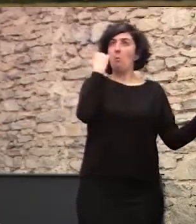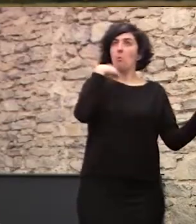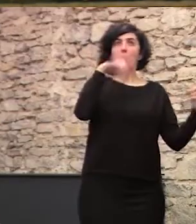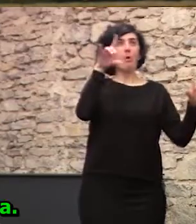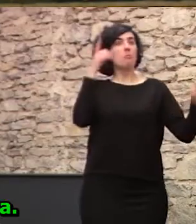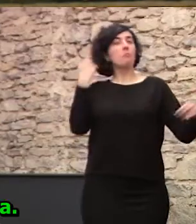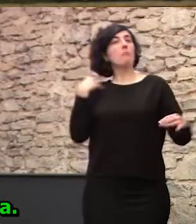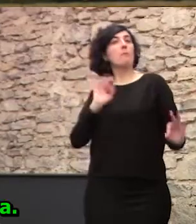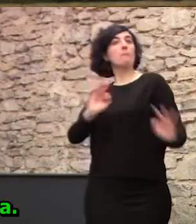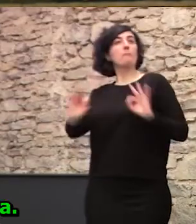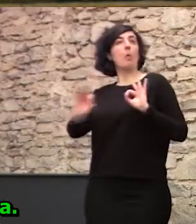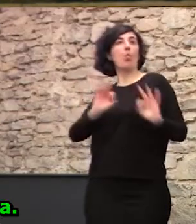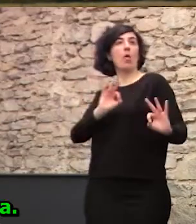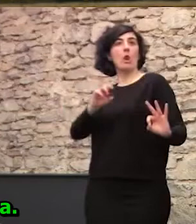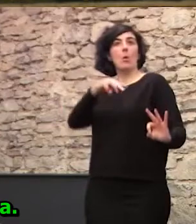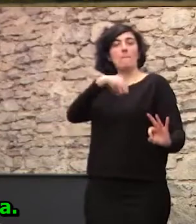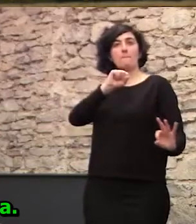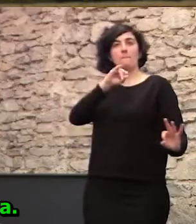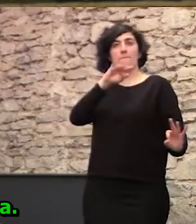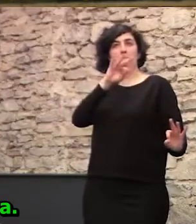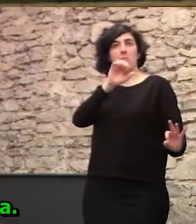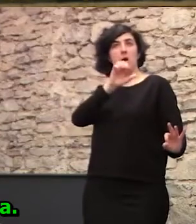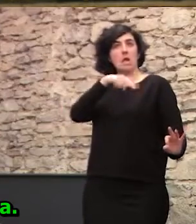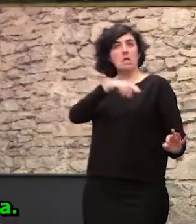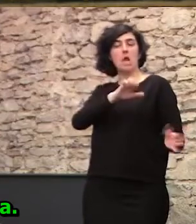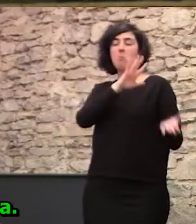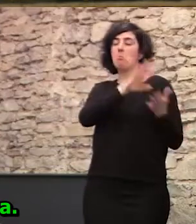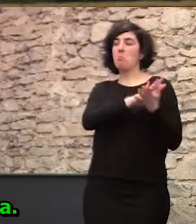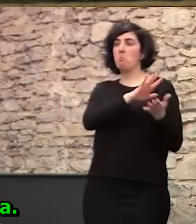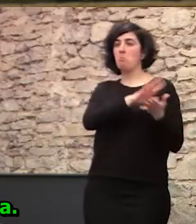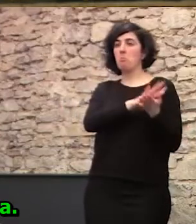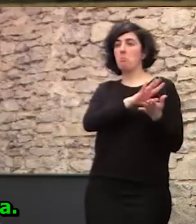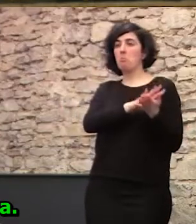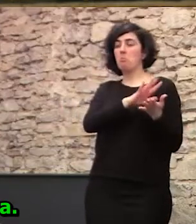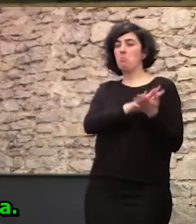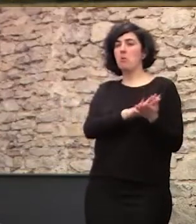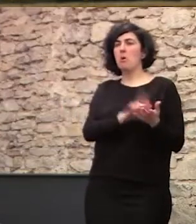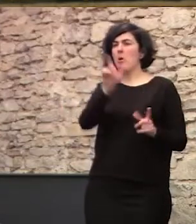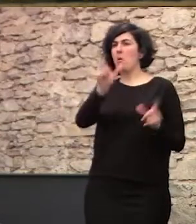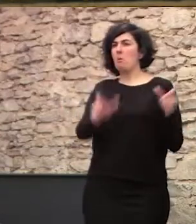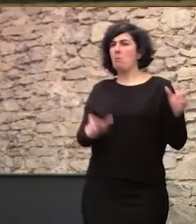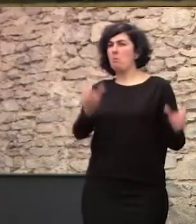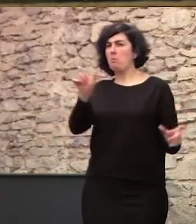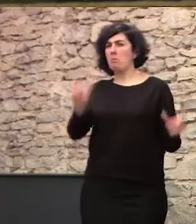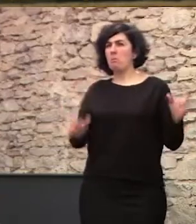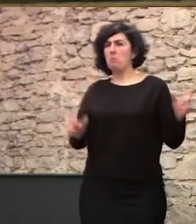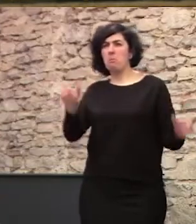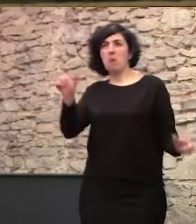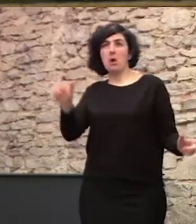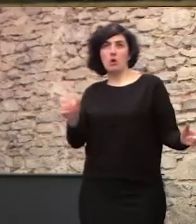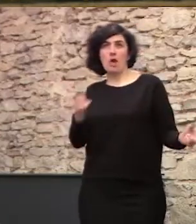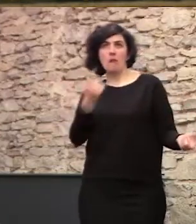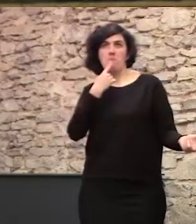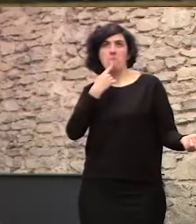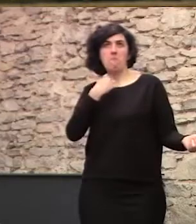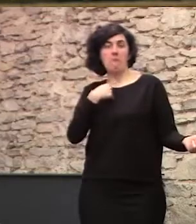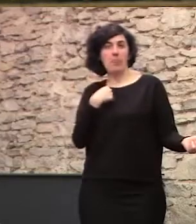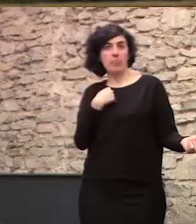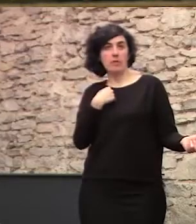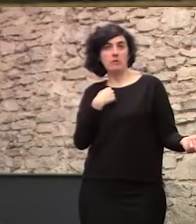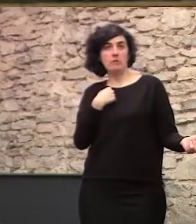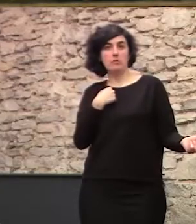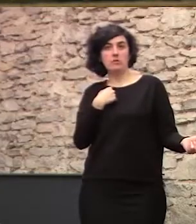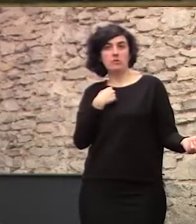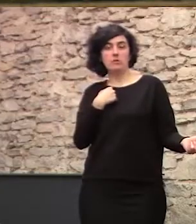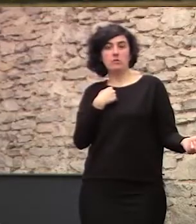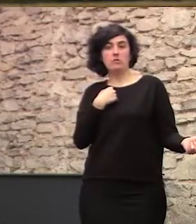horrela. Eta egia esan apiztu du, bueno, jende asko keipatu dit onera edo txarrera edo eta gainera nola txarrena den kete